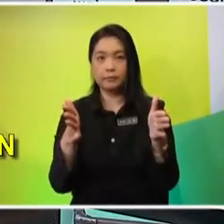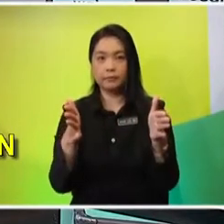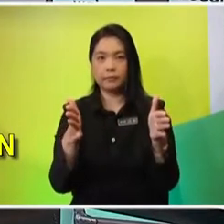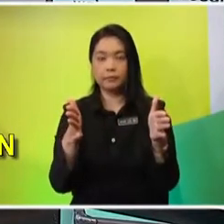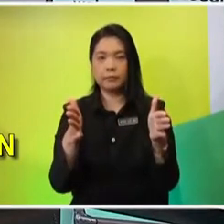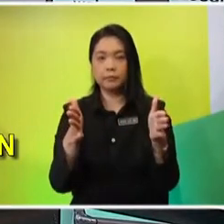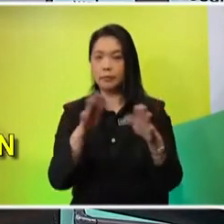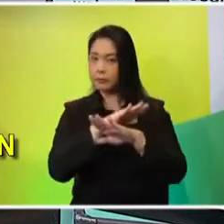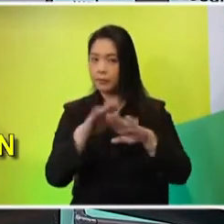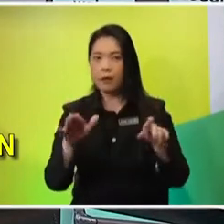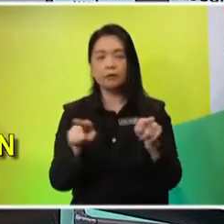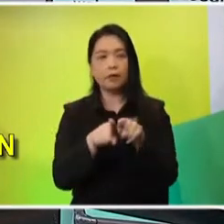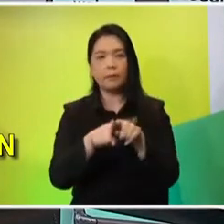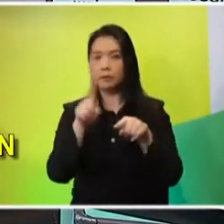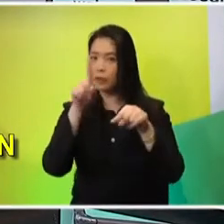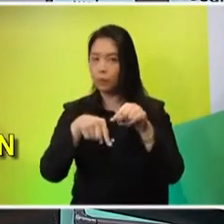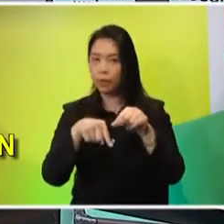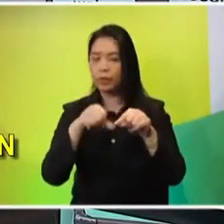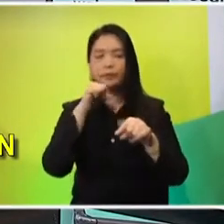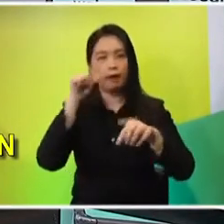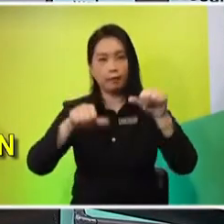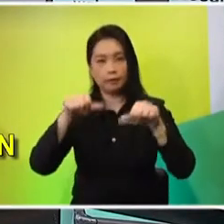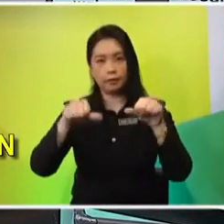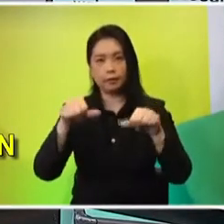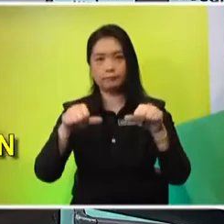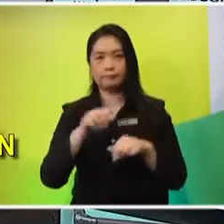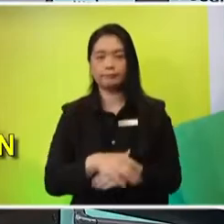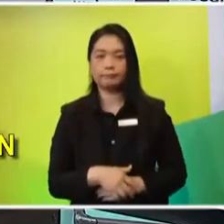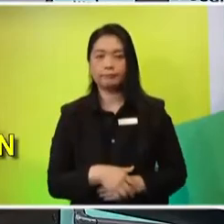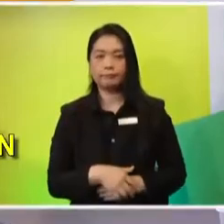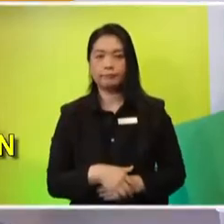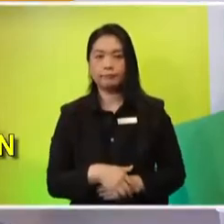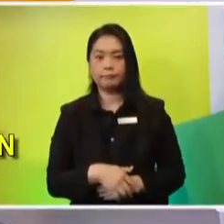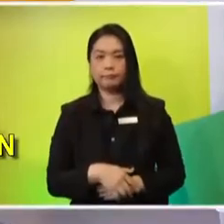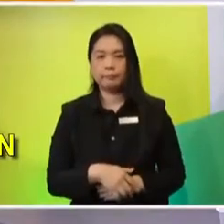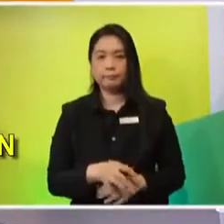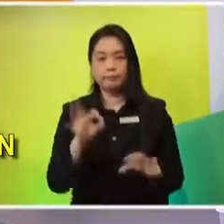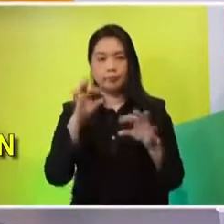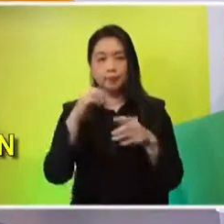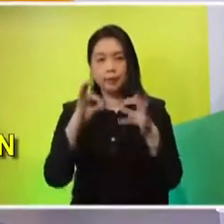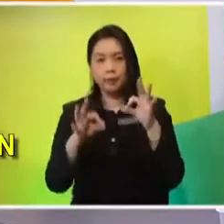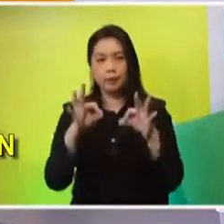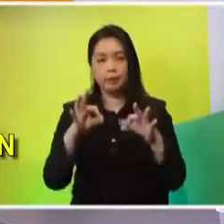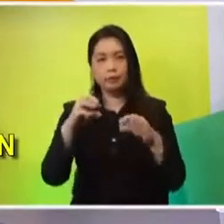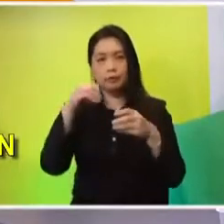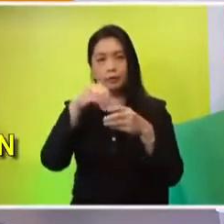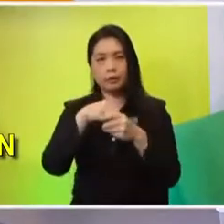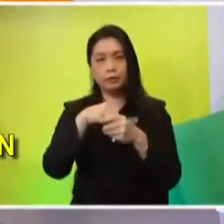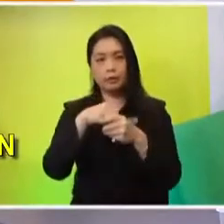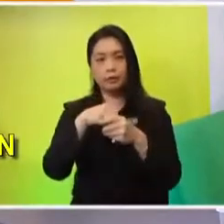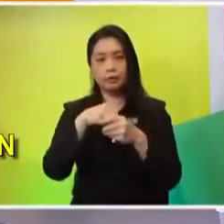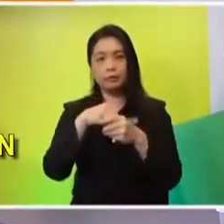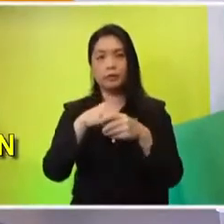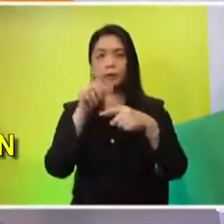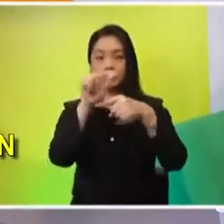Tak sama besar tak boleh. Tak adil namanya, Mira. Okey, baik. Kalau dalam pecahan pula, kalau selain daripada makanan pun macam